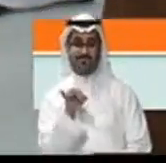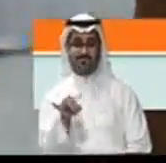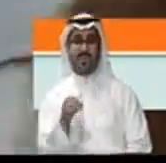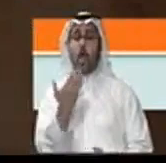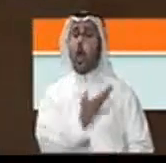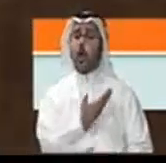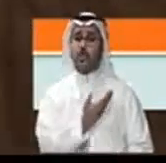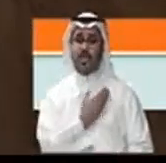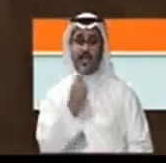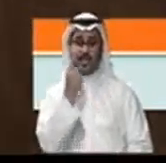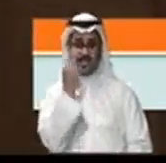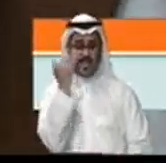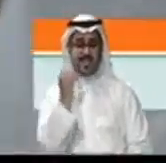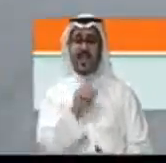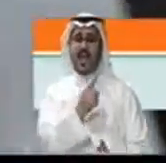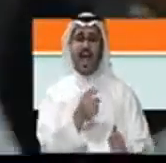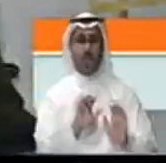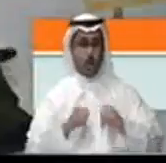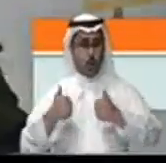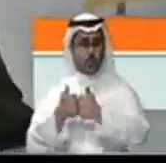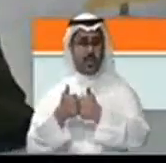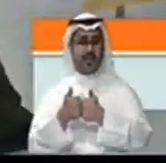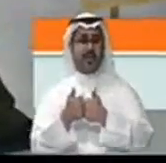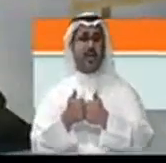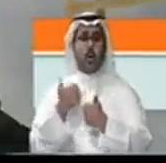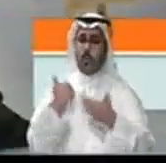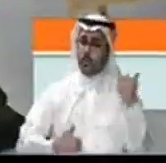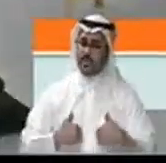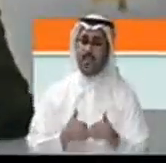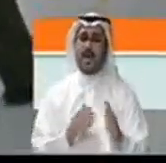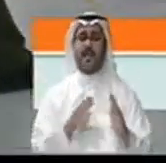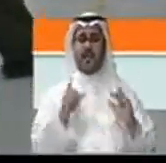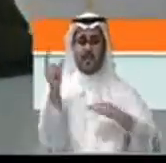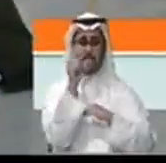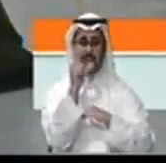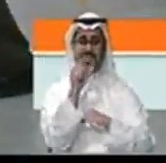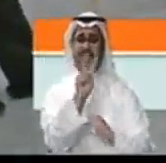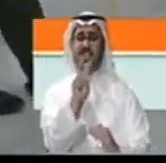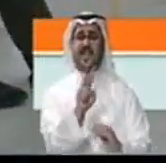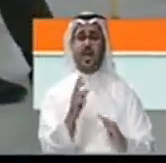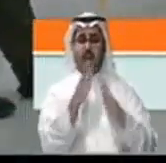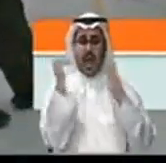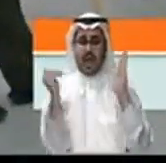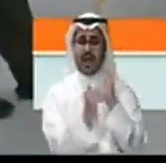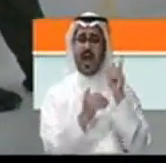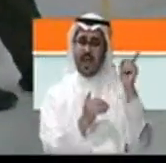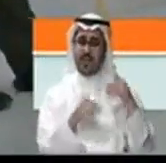200 حاج وحاجة من أسر وذوي ضحايا ومصابي الهجوم الإرهابي الذي استهدف مسجد في